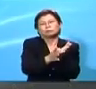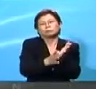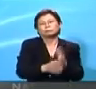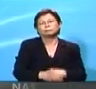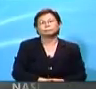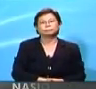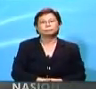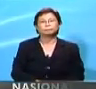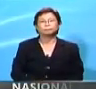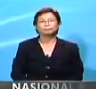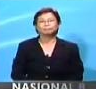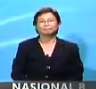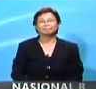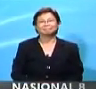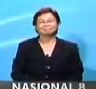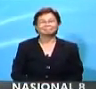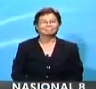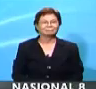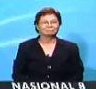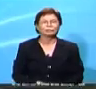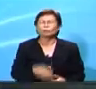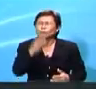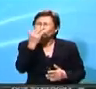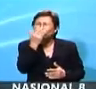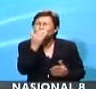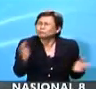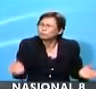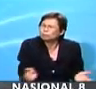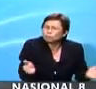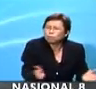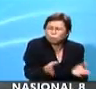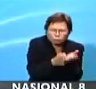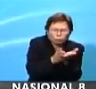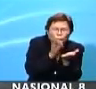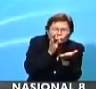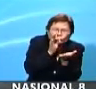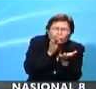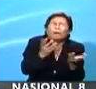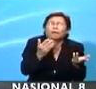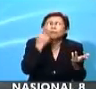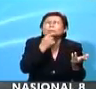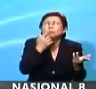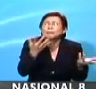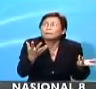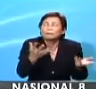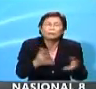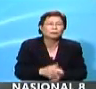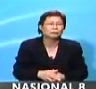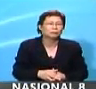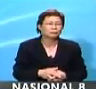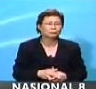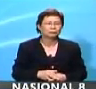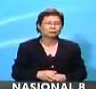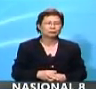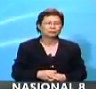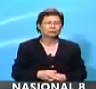Isak rukuk. Sebenarnya apa yang mendorong adik itu dapat pergi ke isak dadah ni? Tak ada.